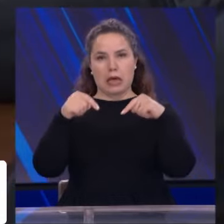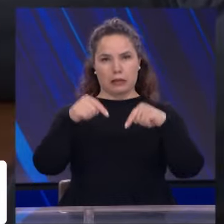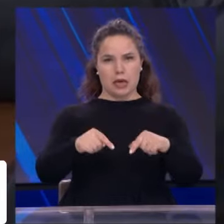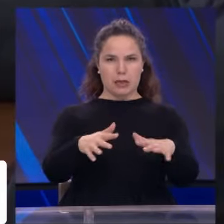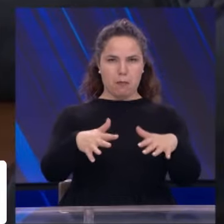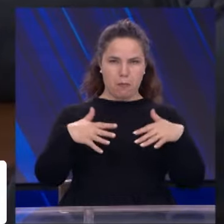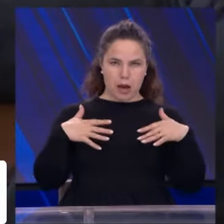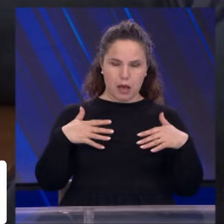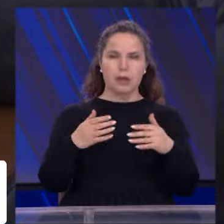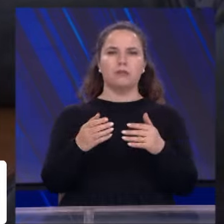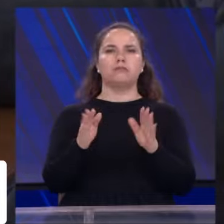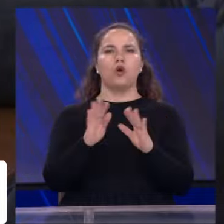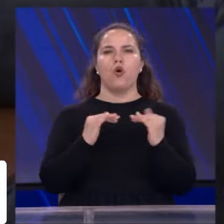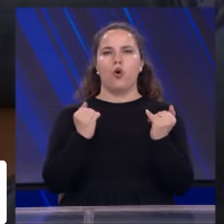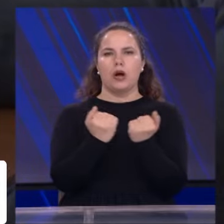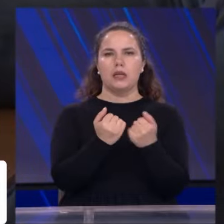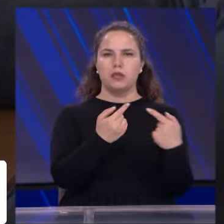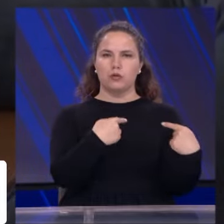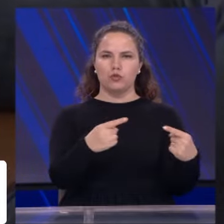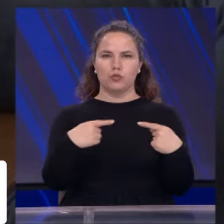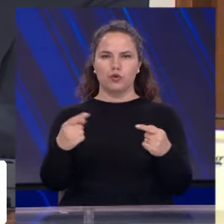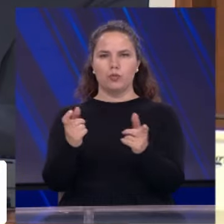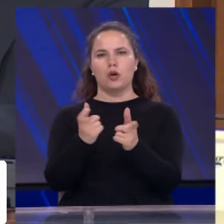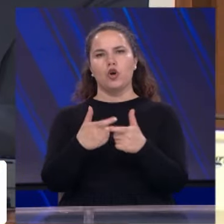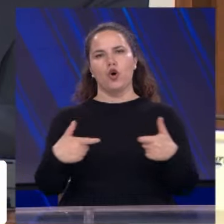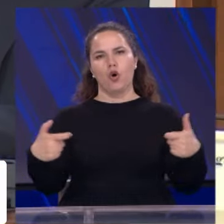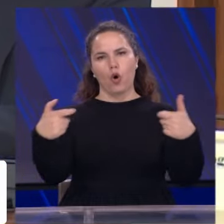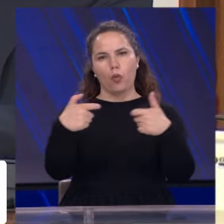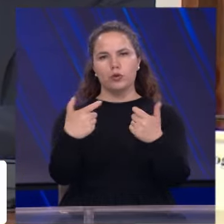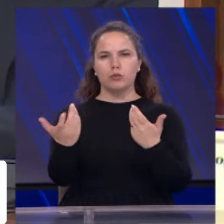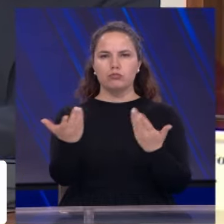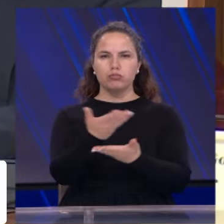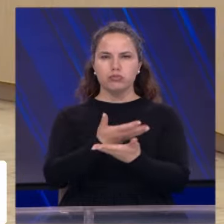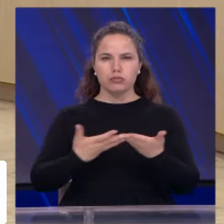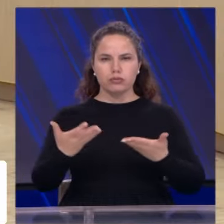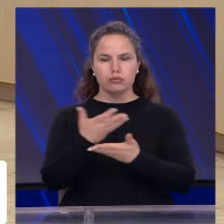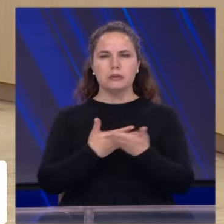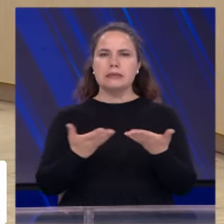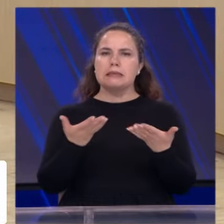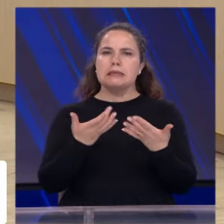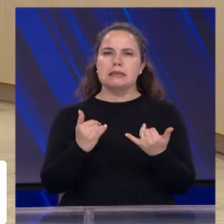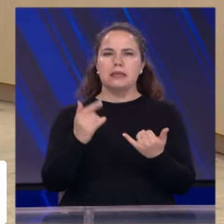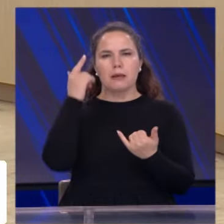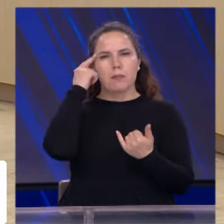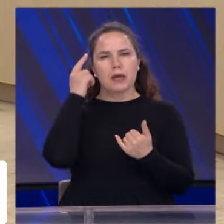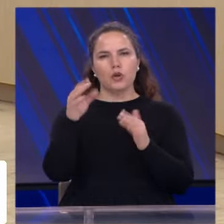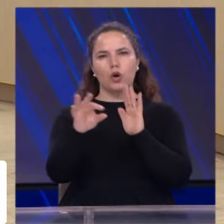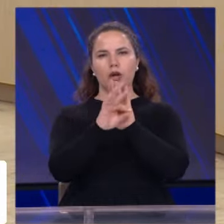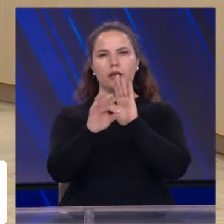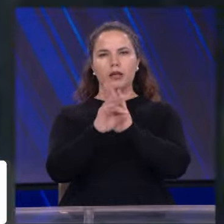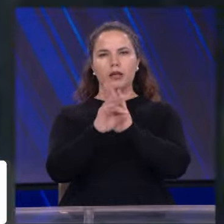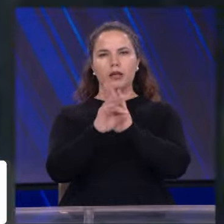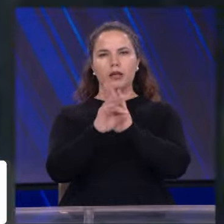dhe shoqëria civile në Komisionin e Posaçëm për Reformën Zgjedhore. Ata mendojnë se përgjegjësia ligjore dhe politike e mundësimit të votimit nga jashtë i takon